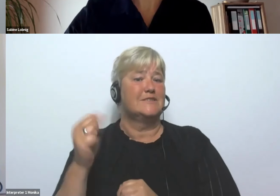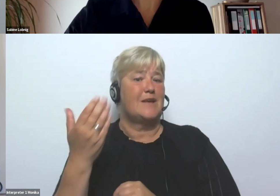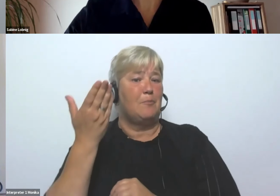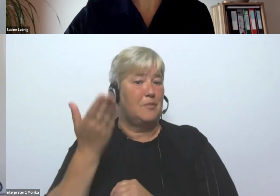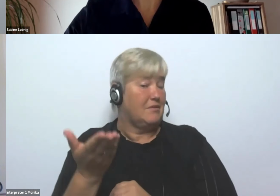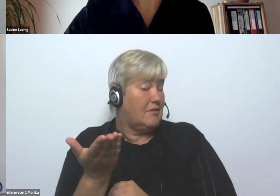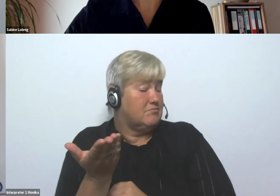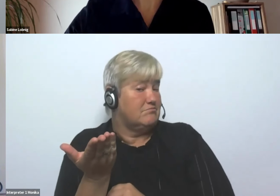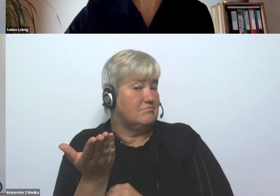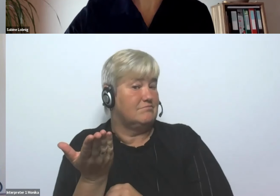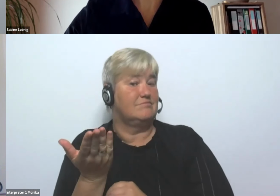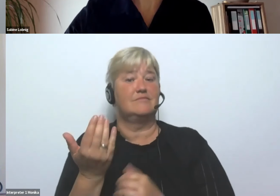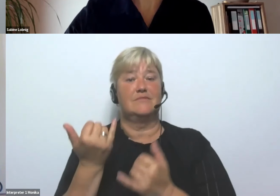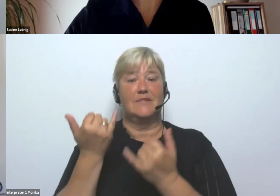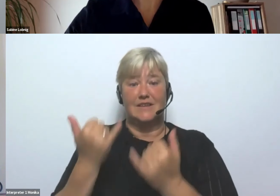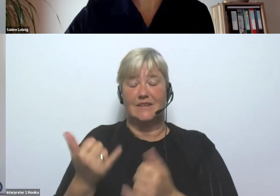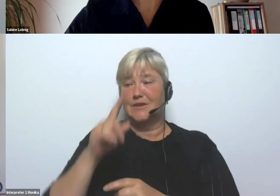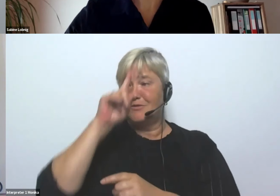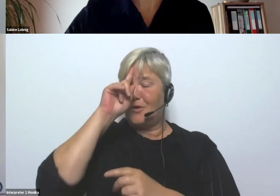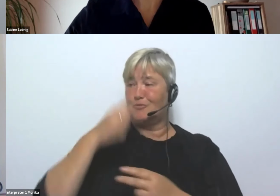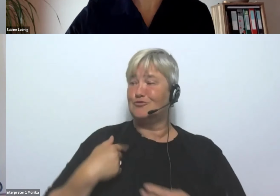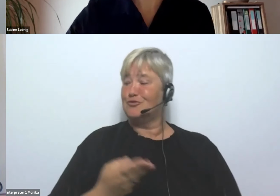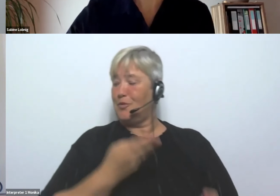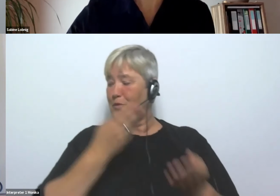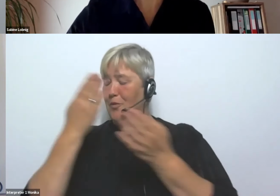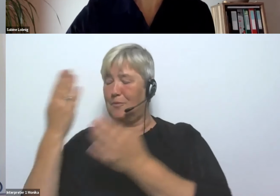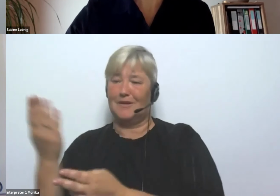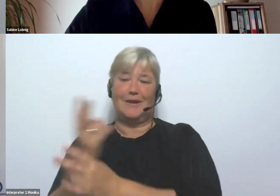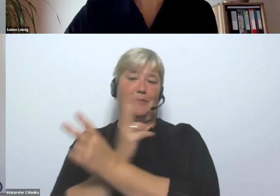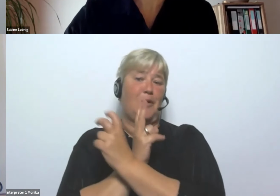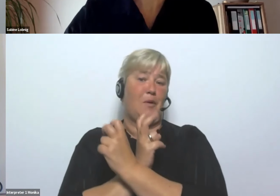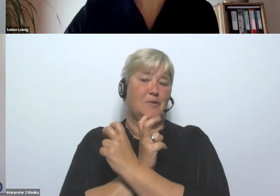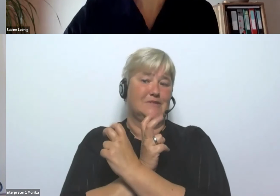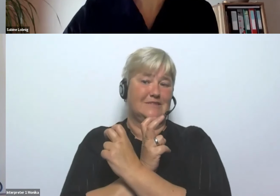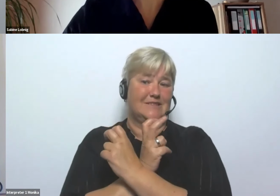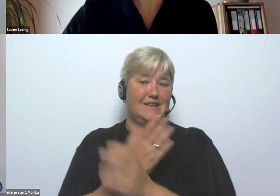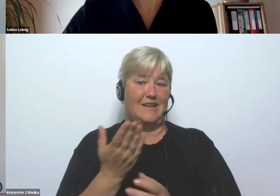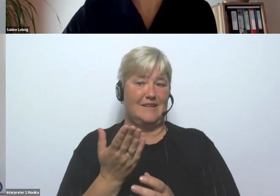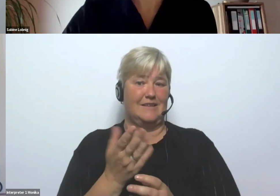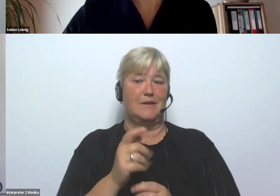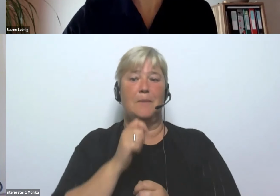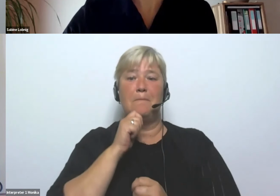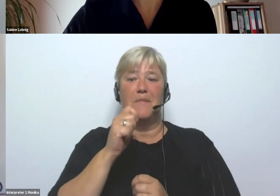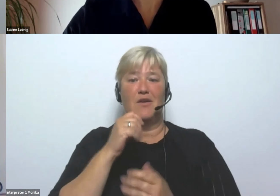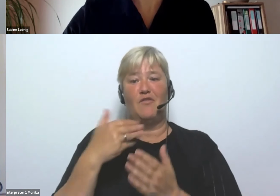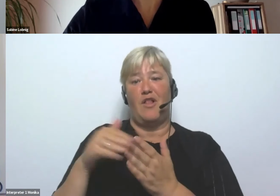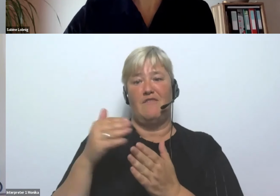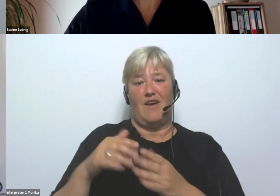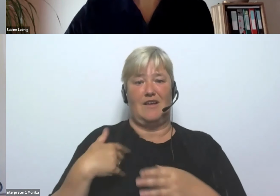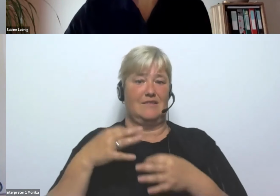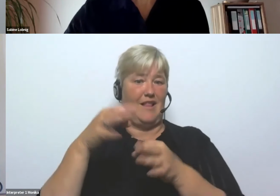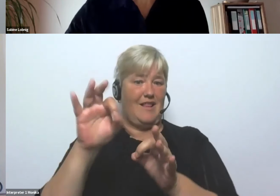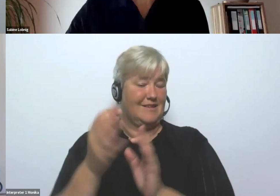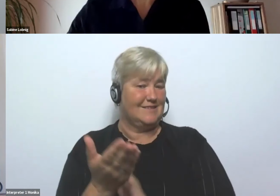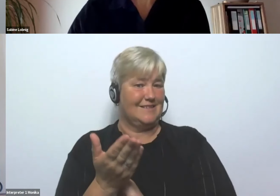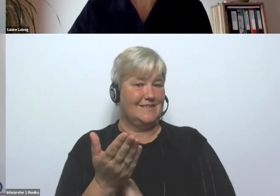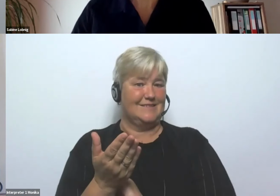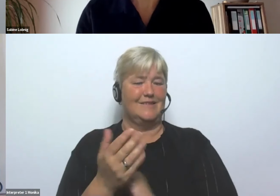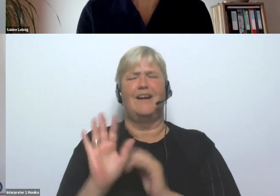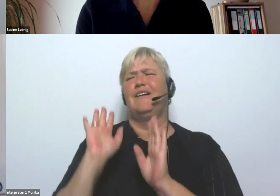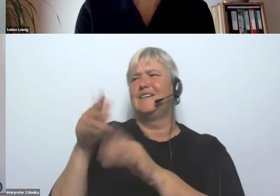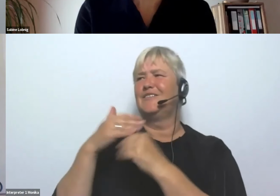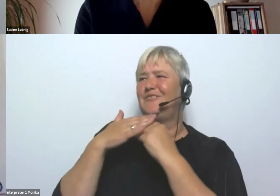mal sagen, jetzt geht es von Deutschland an Österreich weiter und ich gebe das Mikrofon weiter an dich. Super,